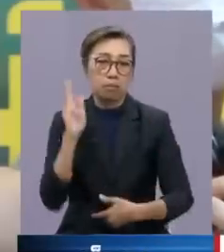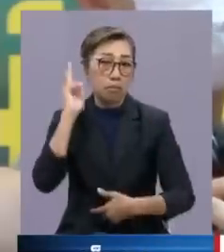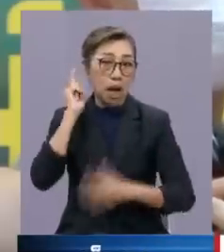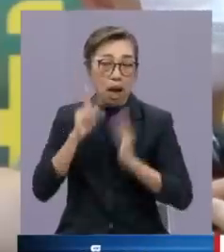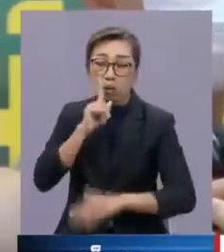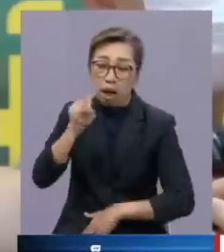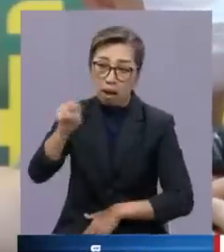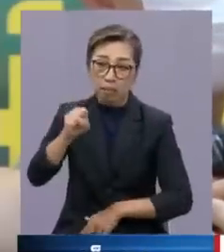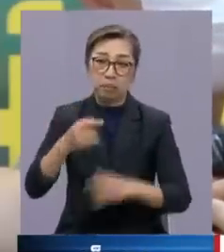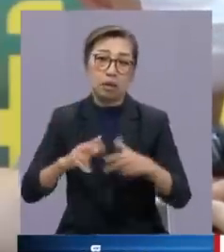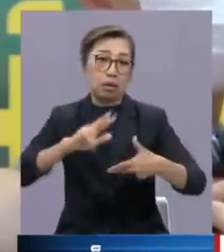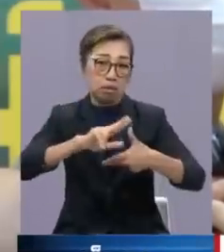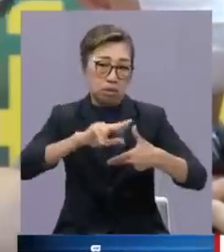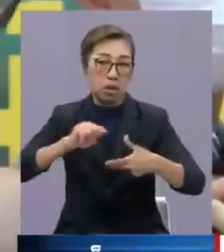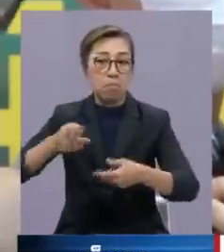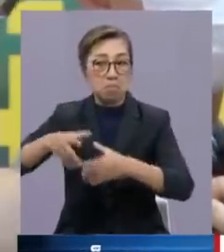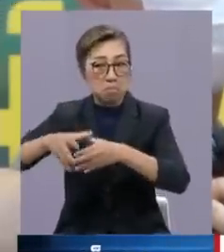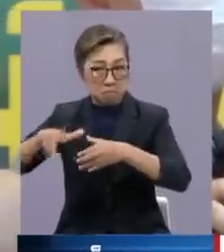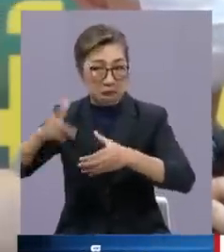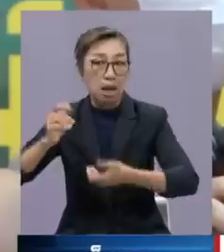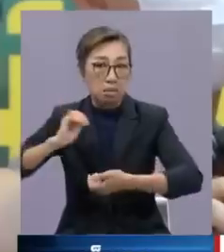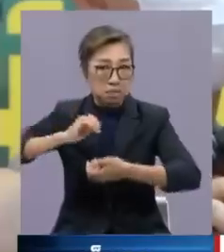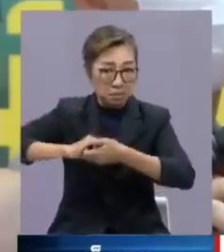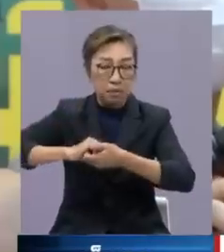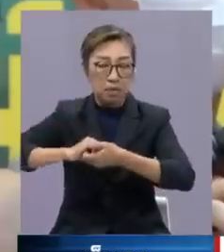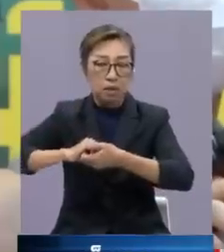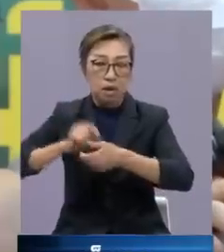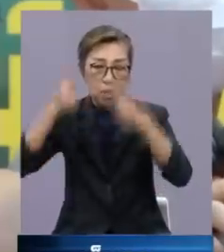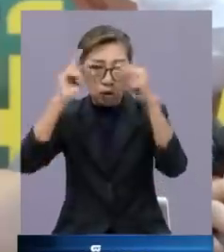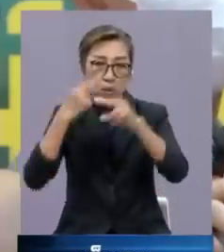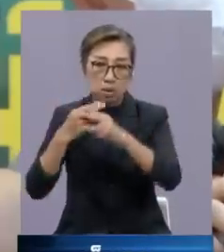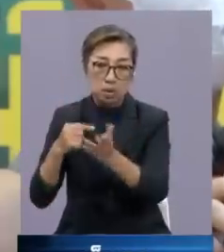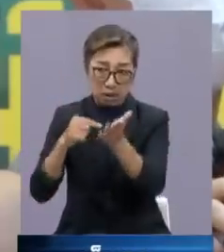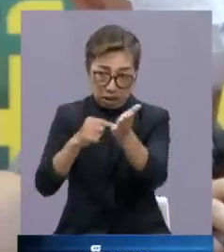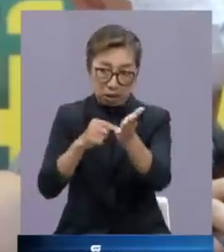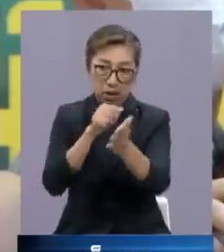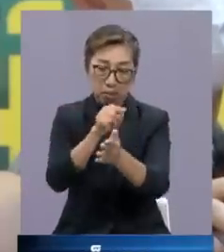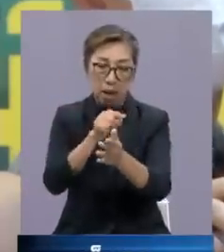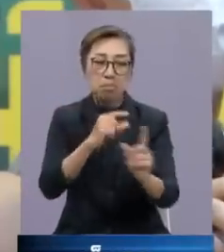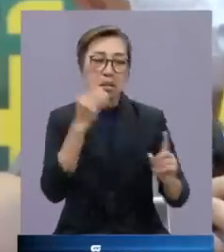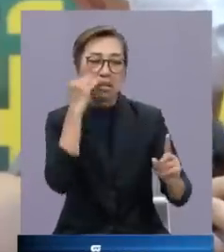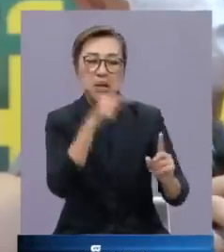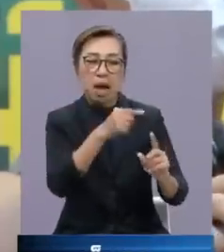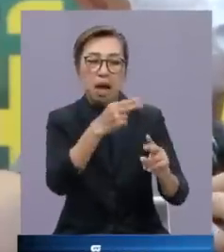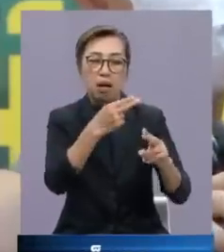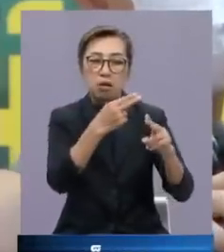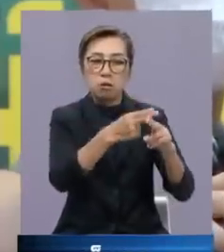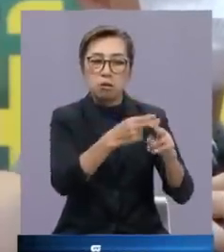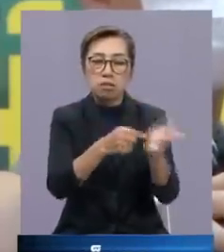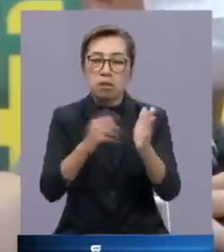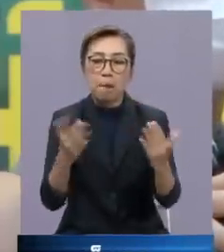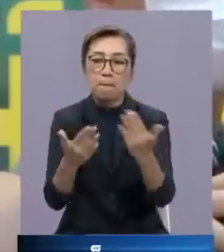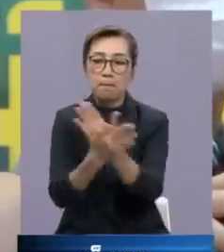ารัฐจะจับมือกับเพื่อไทยที่ถามตรงมากเสนอแคนดิเดตนายกรัฐมนตรีแทนคุณพิธาไปเลยเนี่ยจะเป็นไปได้